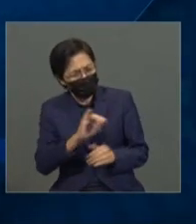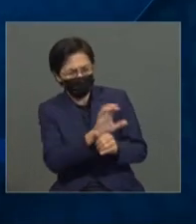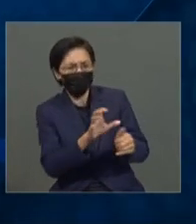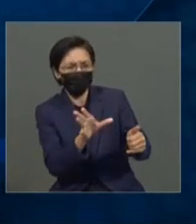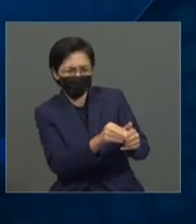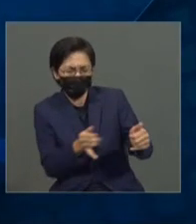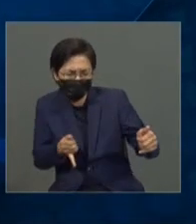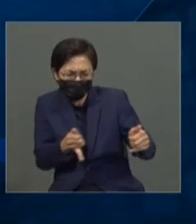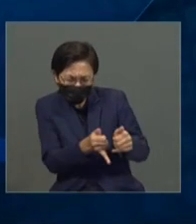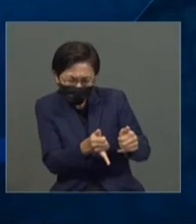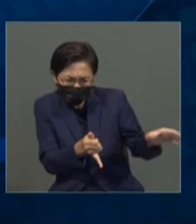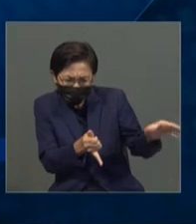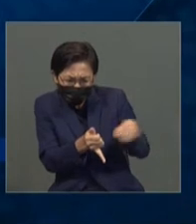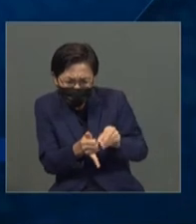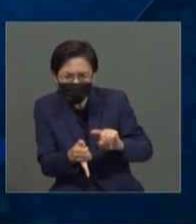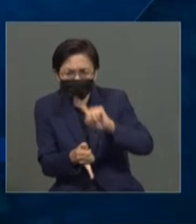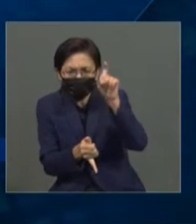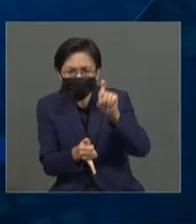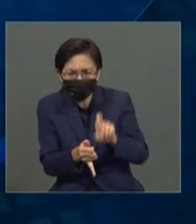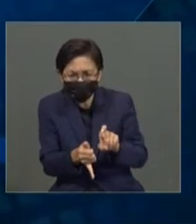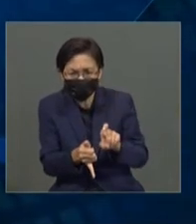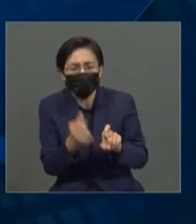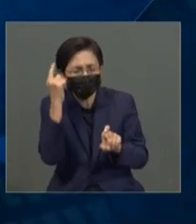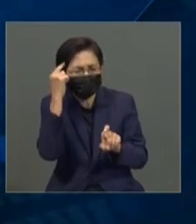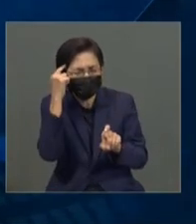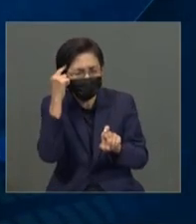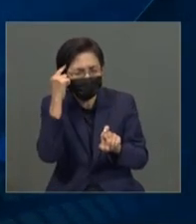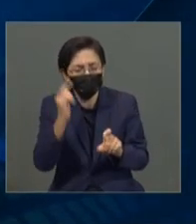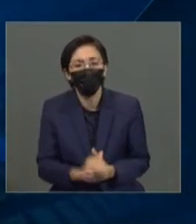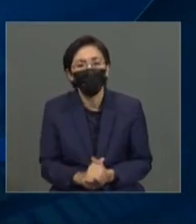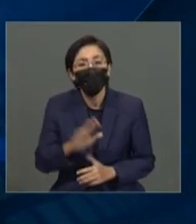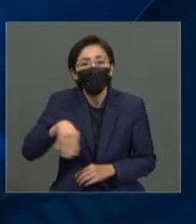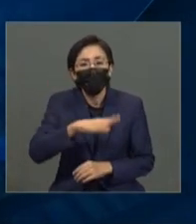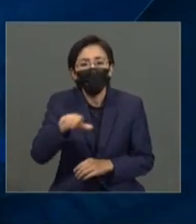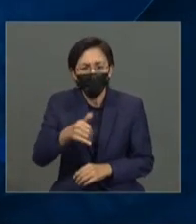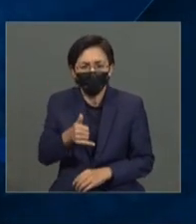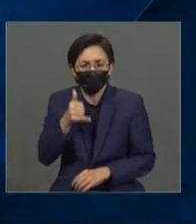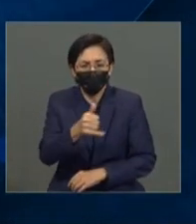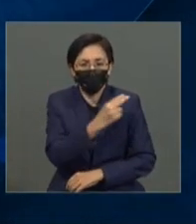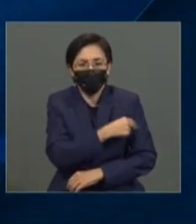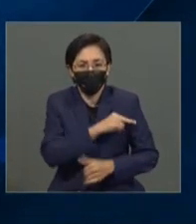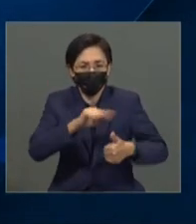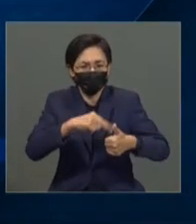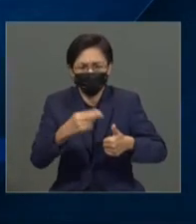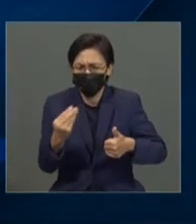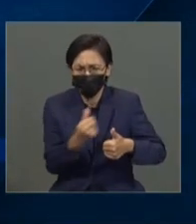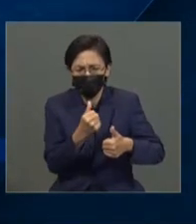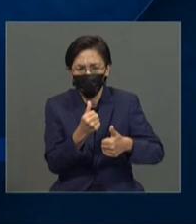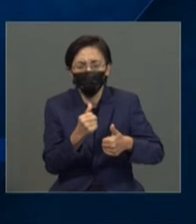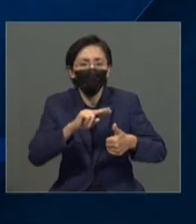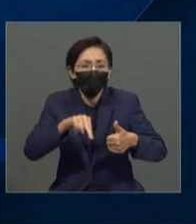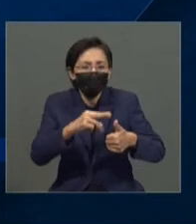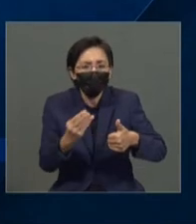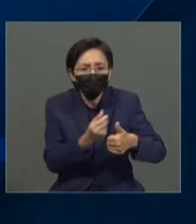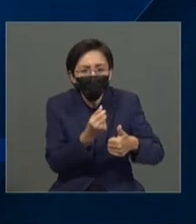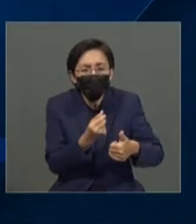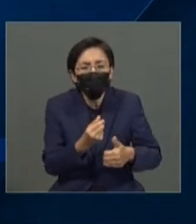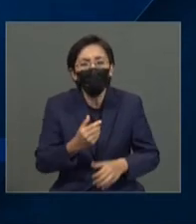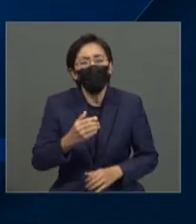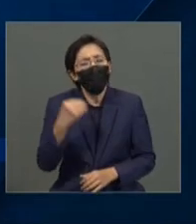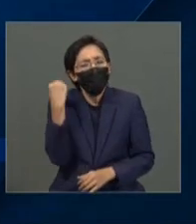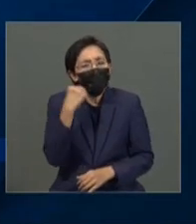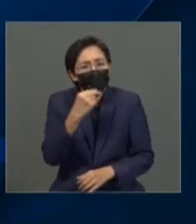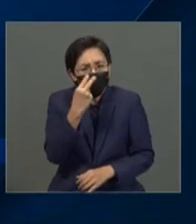ติดเชื้อยืนยันหรือผู้สัมผัสเสี่ยงสูงก่อนหน้าขอให้ท่านเข้ารับการตรวจโดยเร็วที่สุดค่ะเพราะว่าหลายครั้งเรา